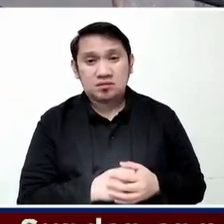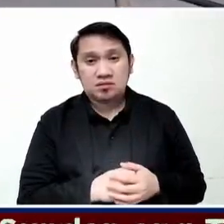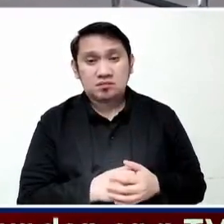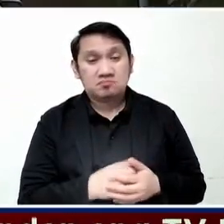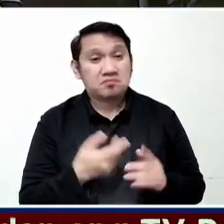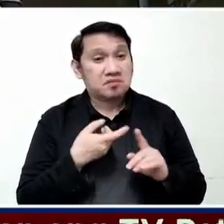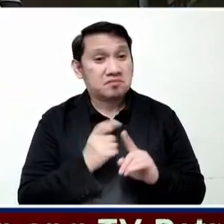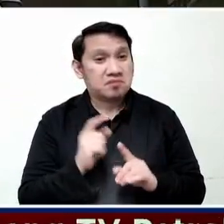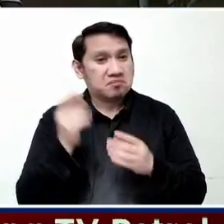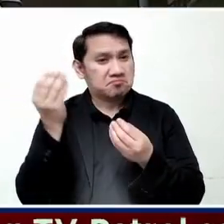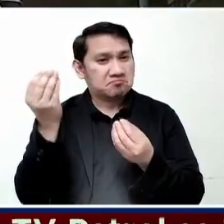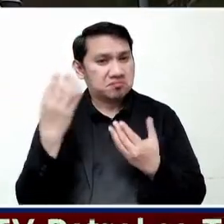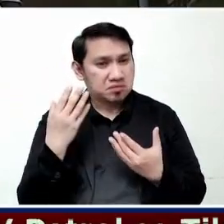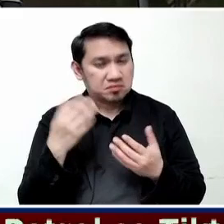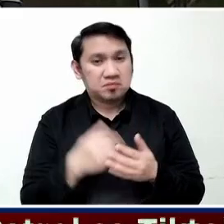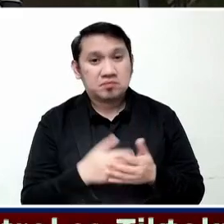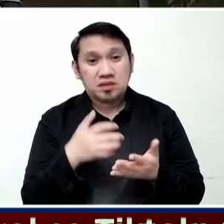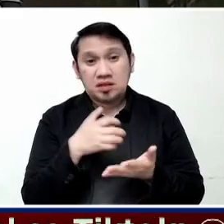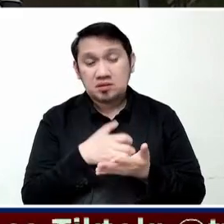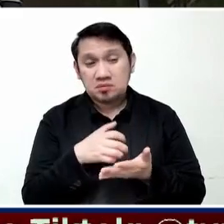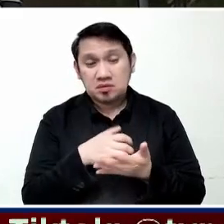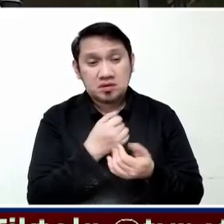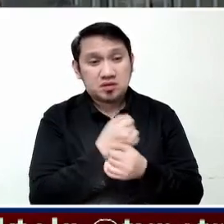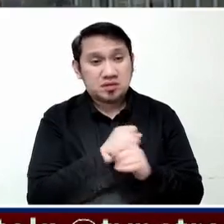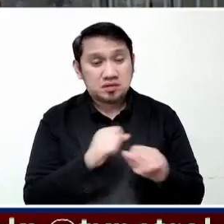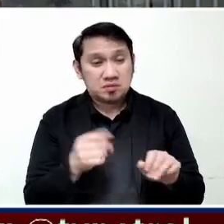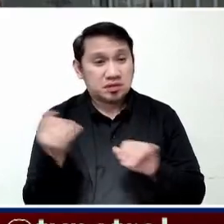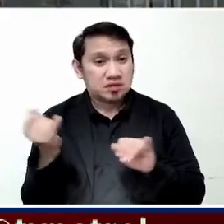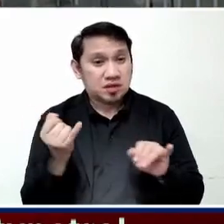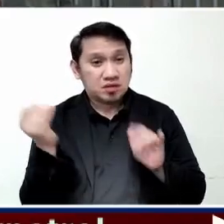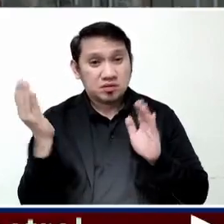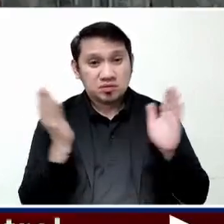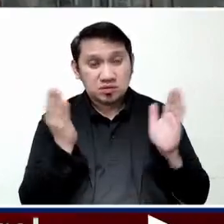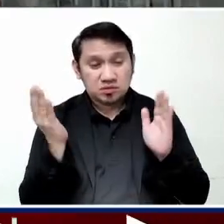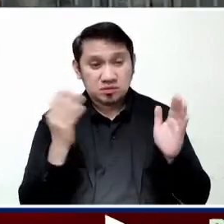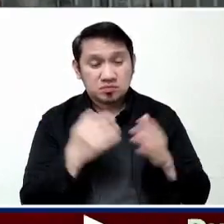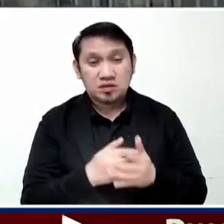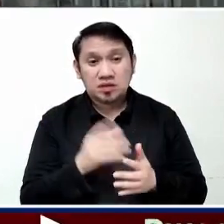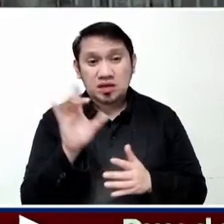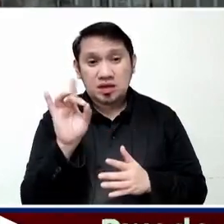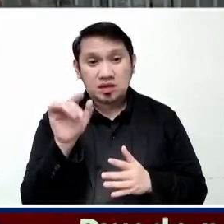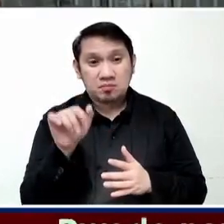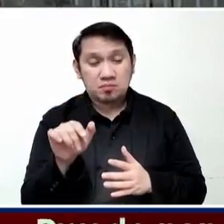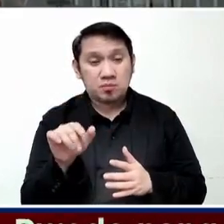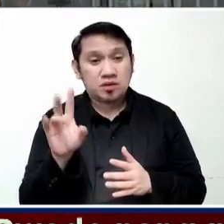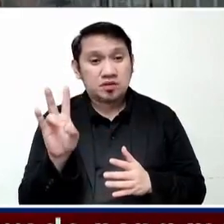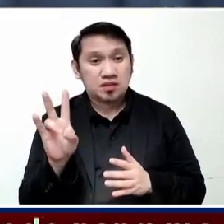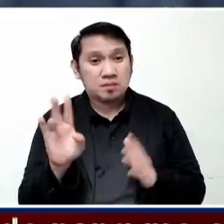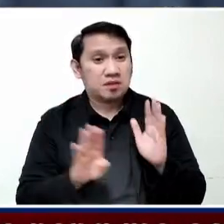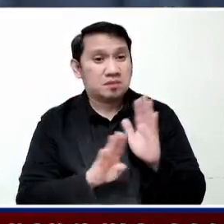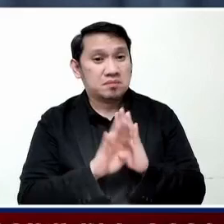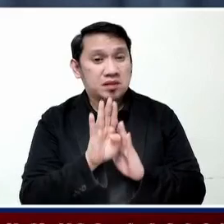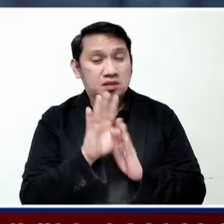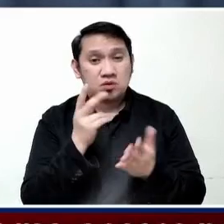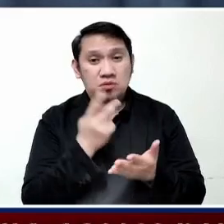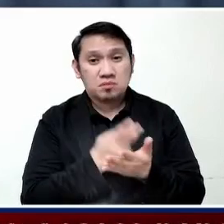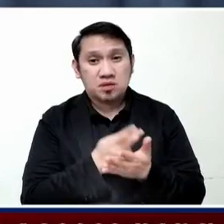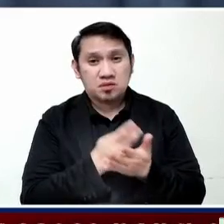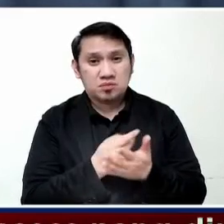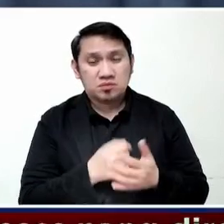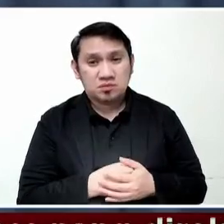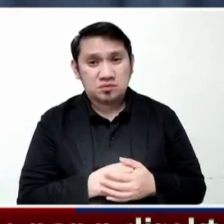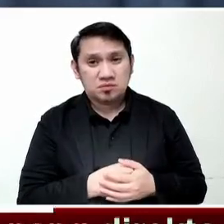impormasyon ni Ontiveros, ang gastos sa security at janitorial services umabot ng 8.7 billion pesos. Marami bang